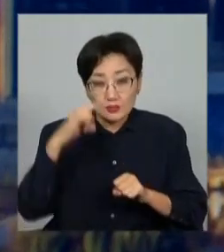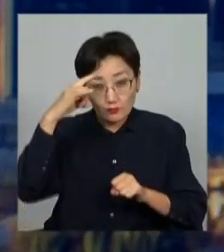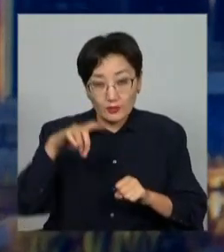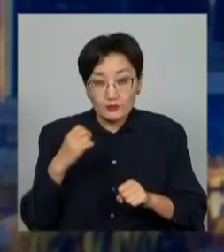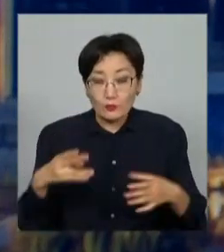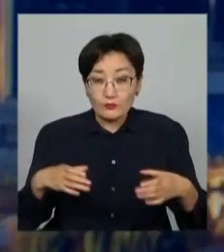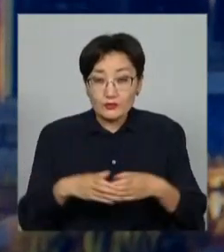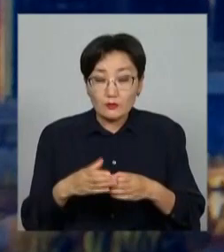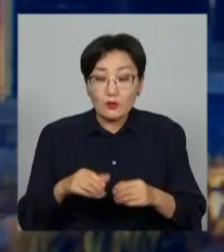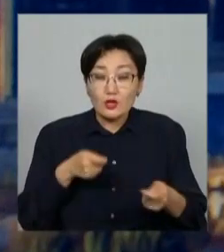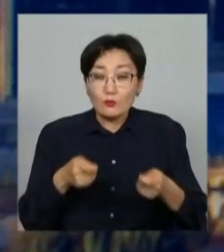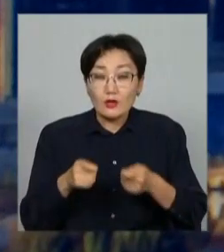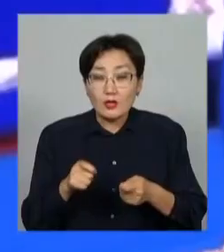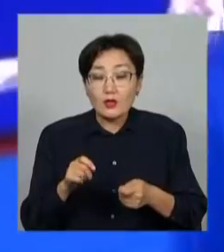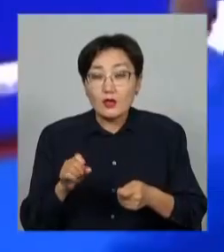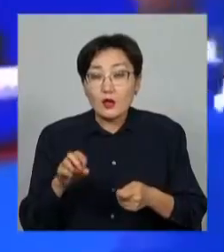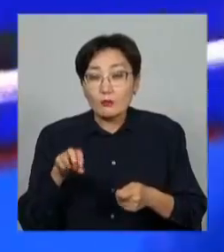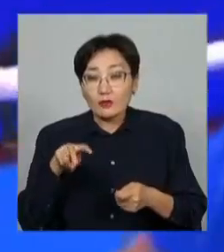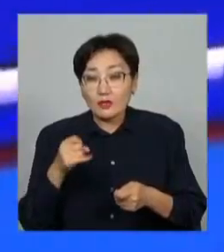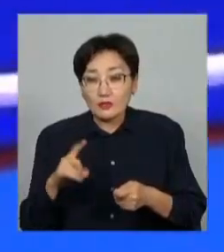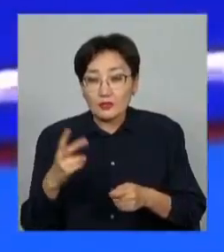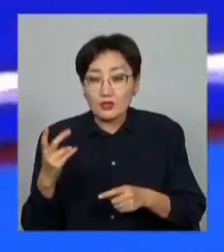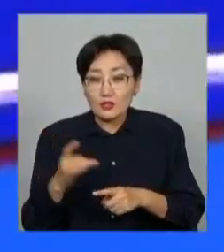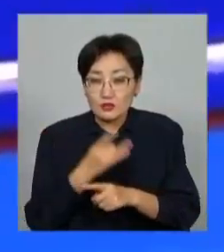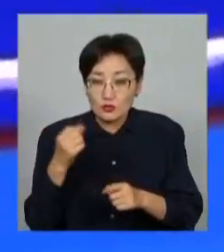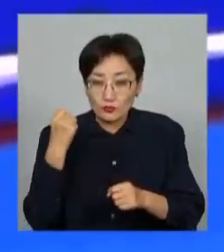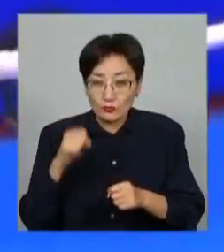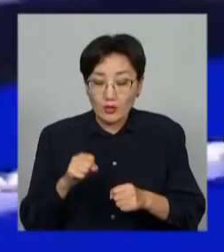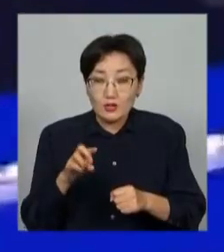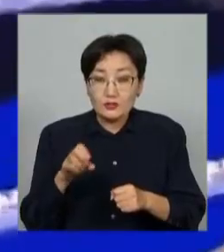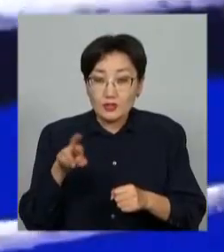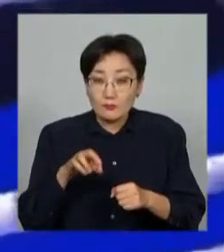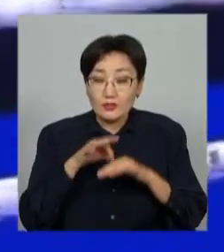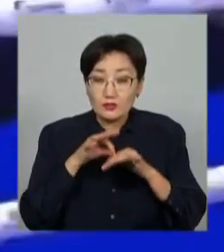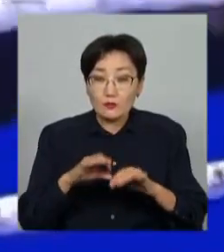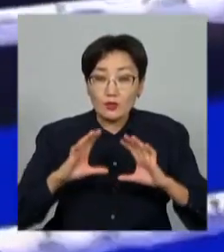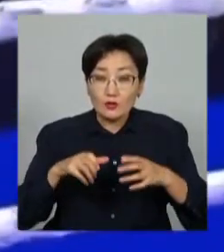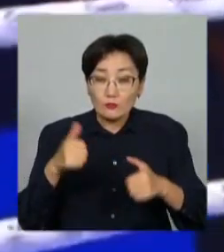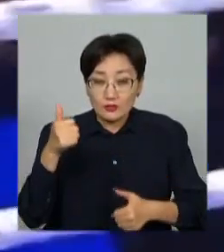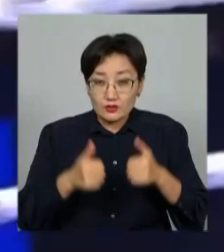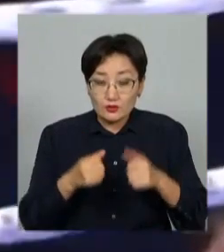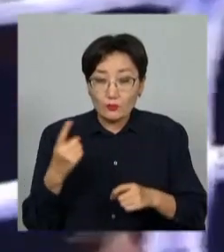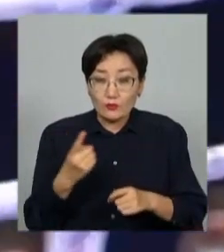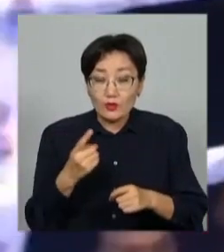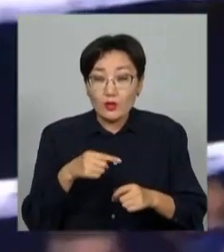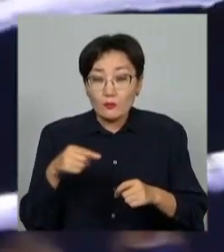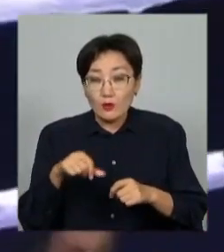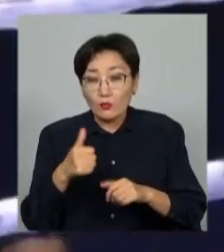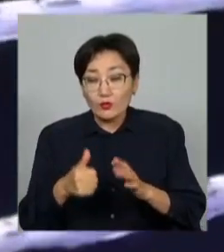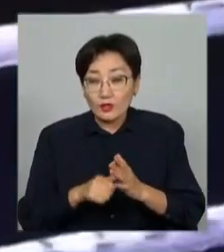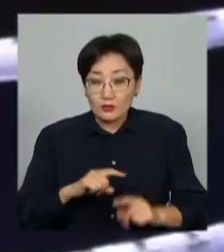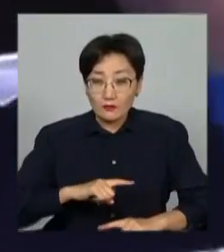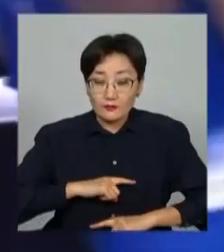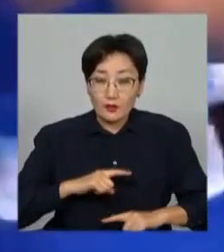құрамасының капитаны Абылайхан Жүсіпов екінші жеңісіне қол жеткізді. Ол Сербияда өтіп жатқан әлем біріншілігінің 1-16 финалында